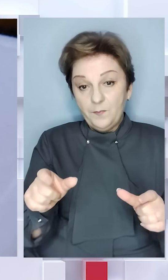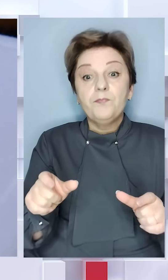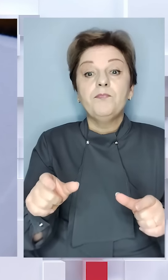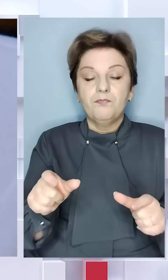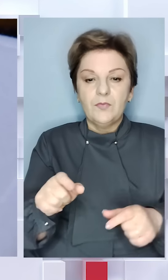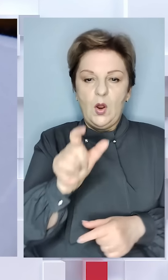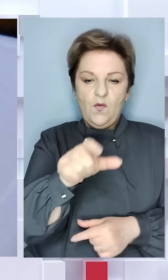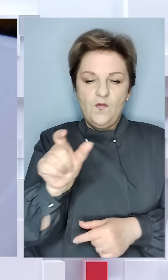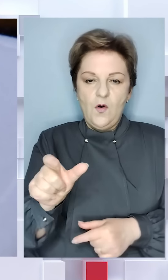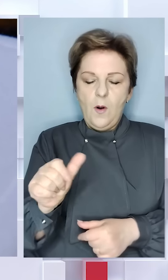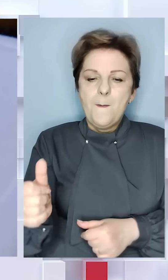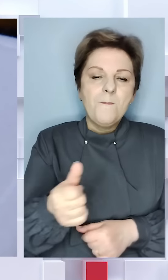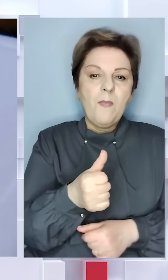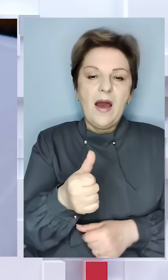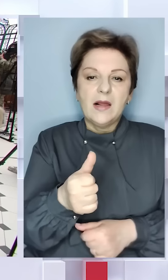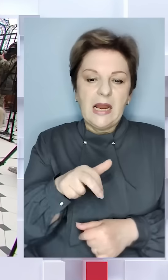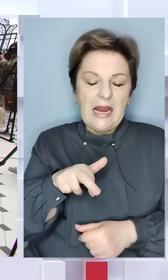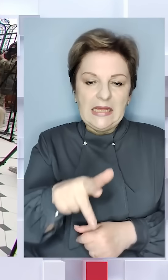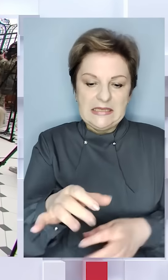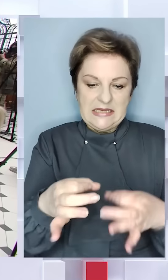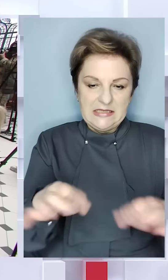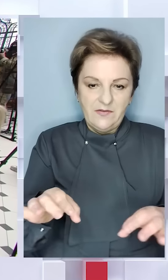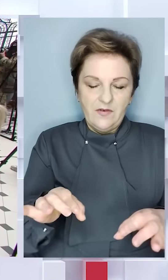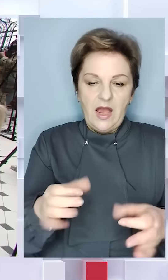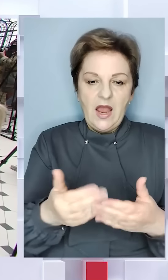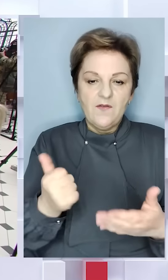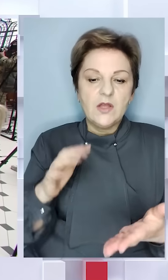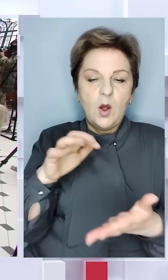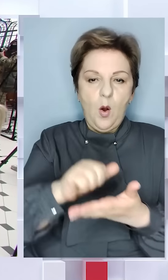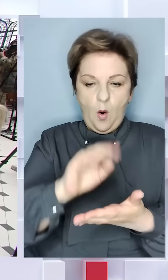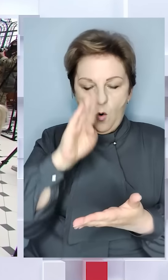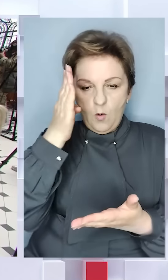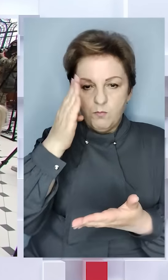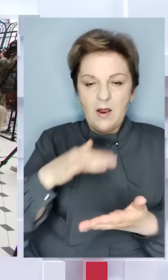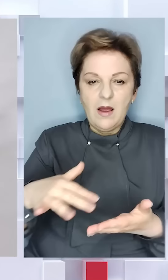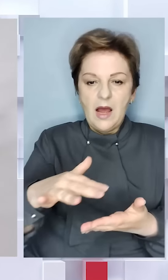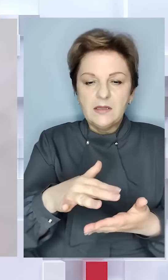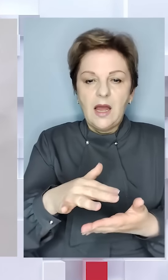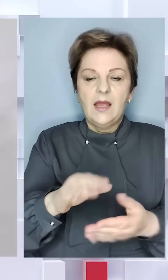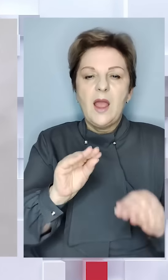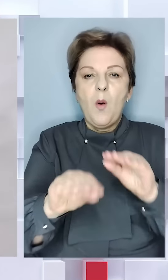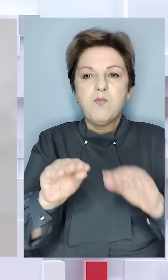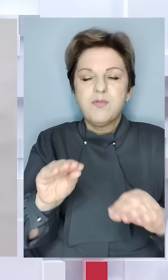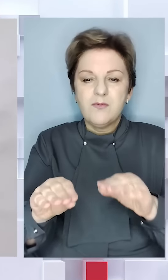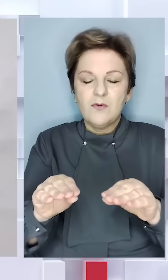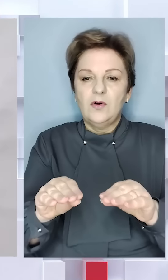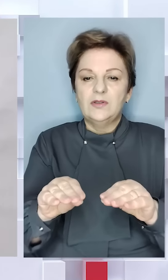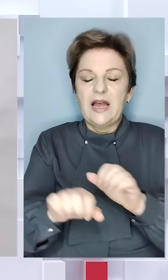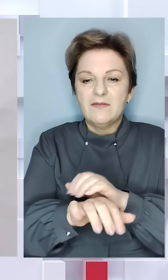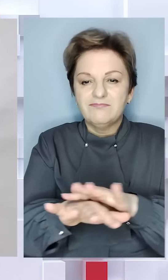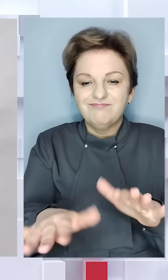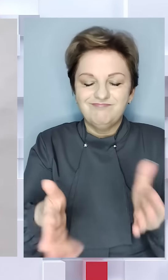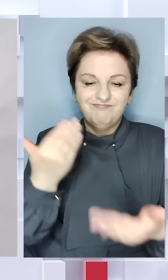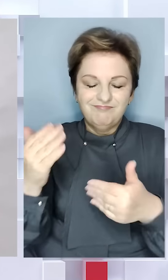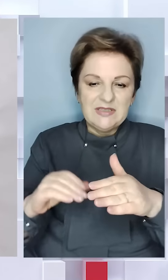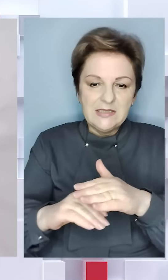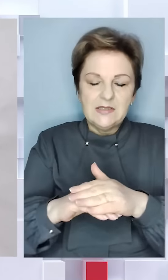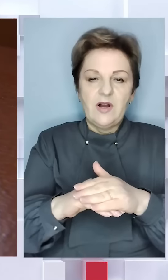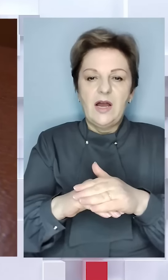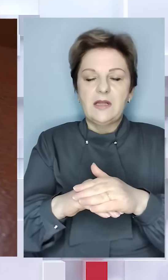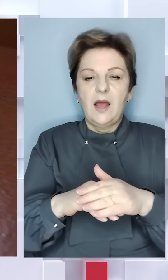Саме вони серед перших заходять на звільнені від окупантів території. Прокладають там фортифікації, розміновують, відновлюють